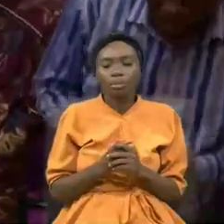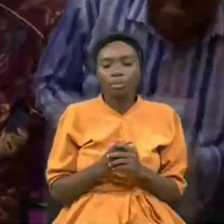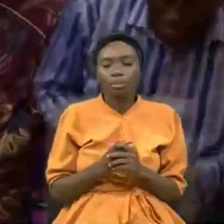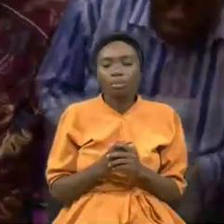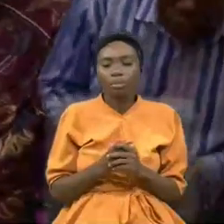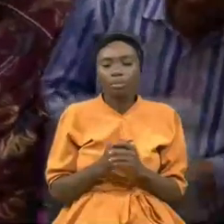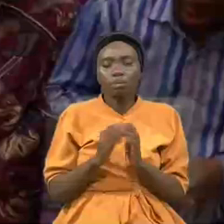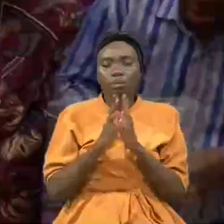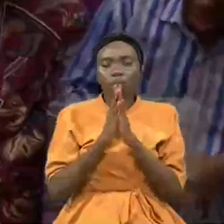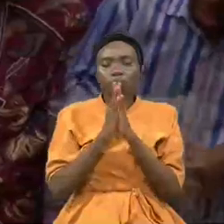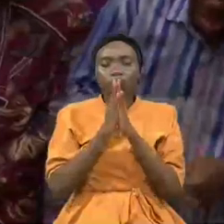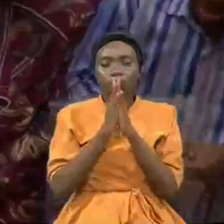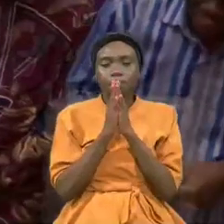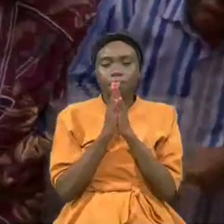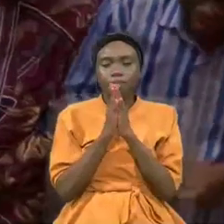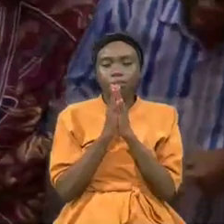Priez